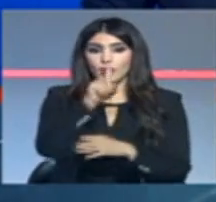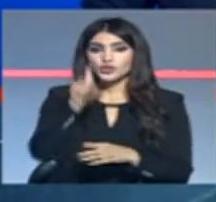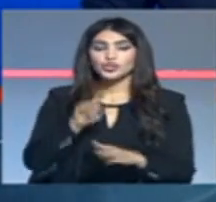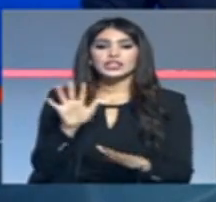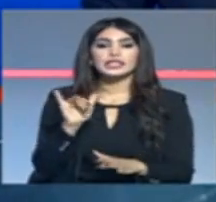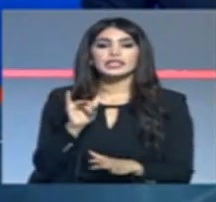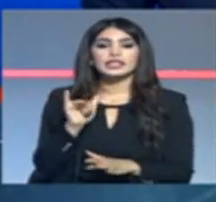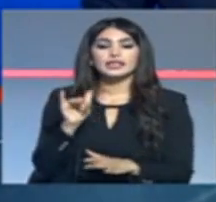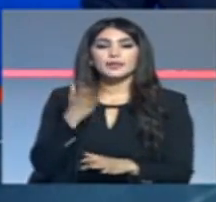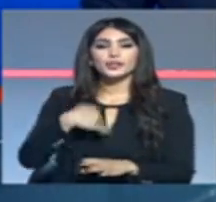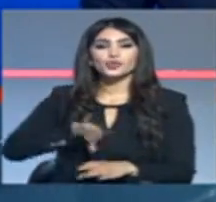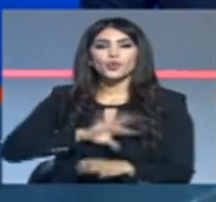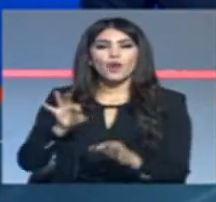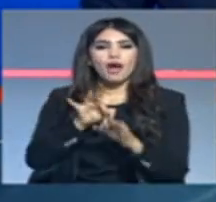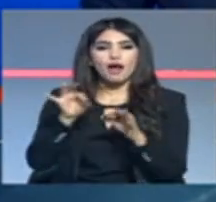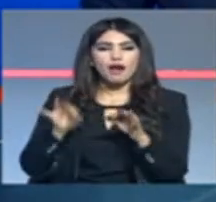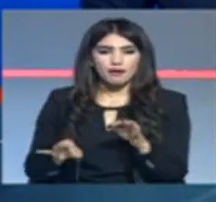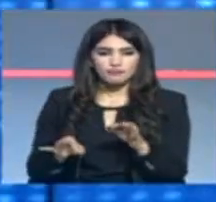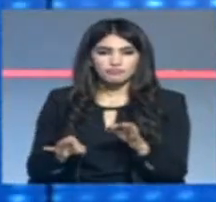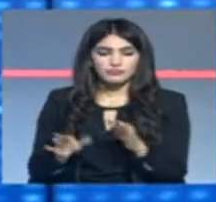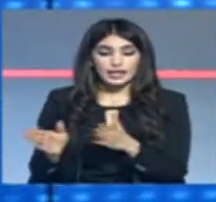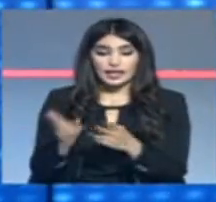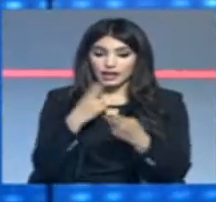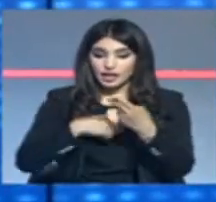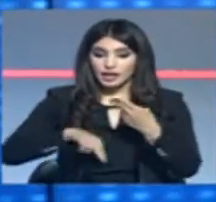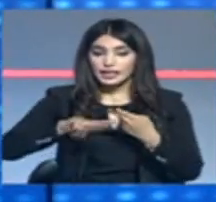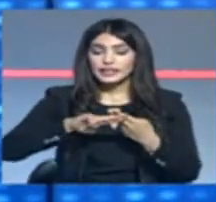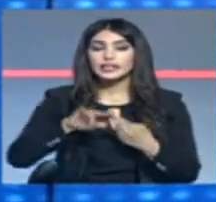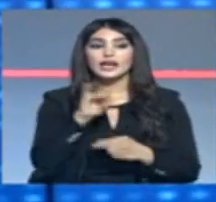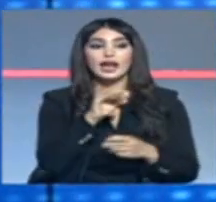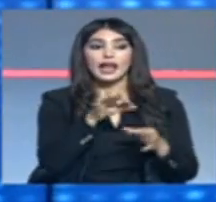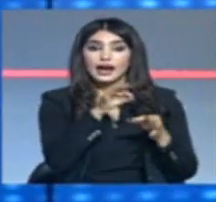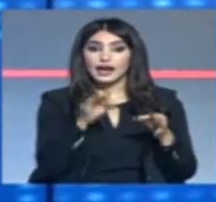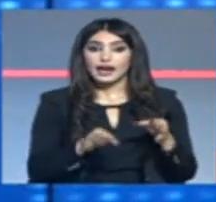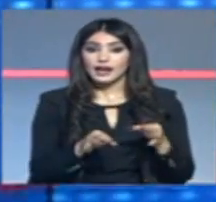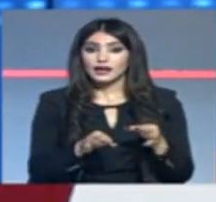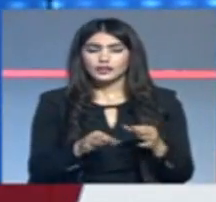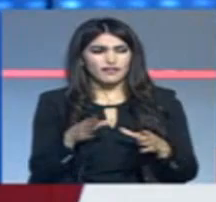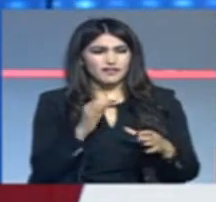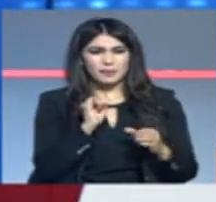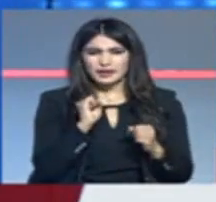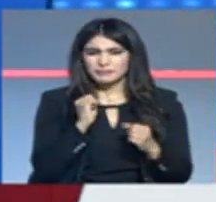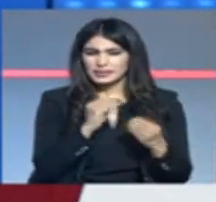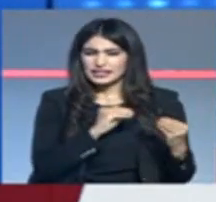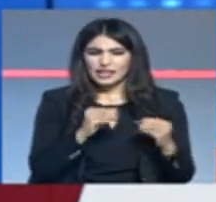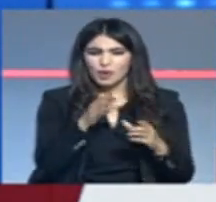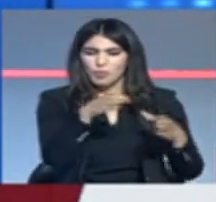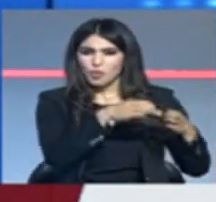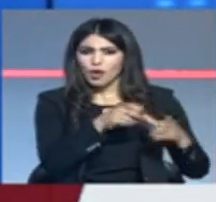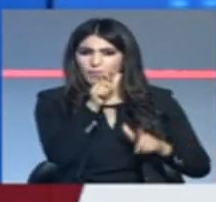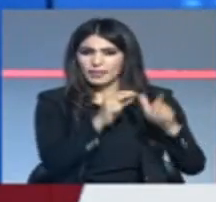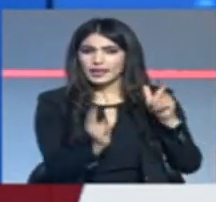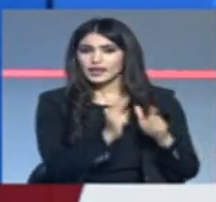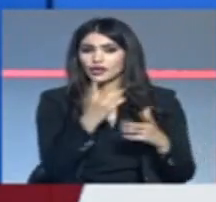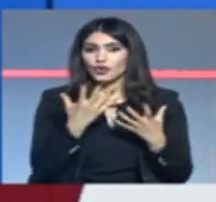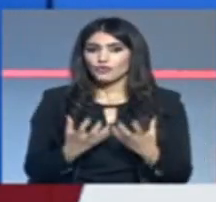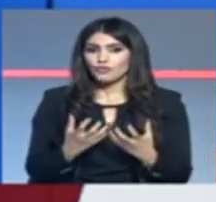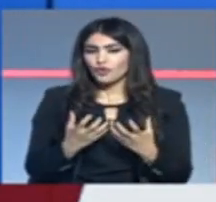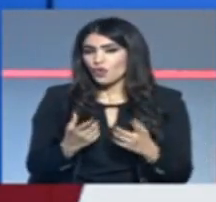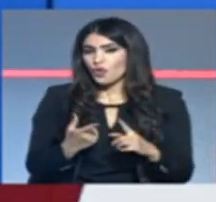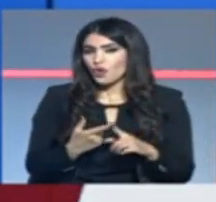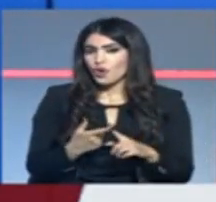من الان؟ والله الحل احنا مادام فما تعنت من طرف الطلبه، معناتها تعنت كبير، وفما خلط زاده في الامور، يقول لك انا نحب